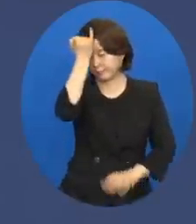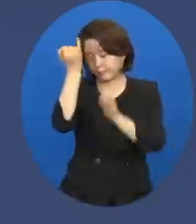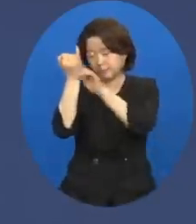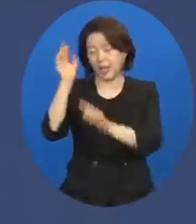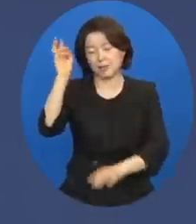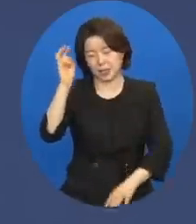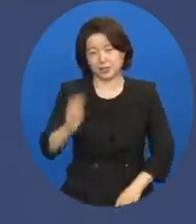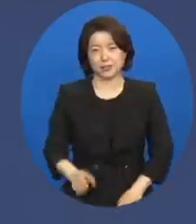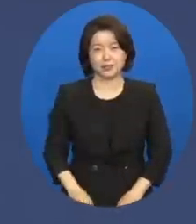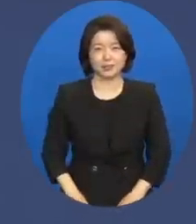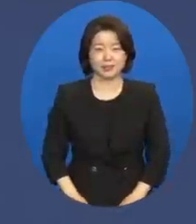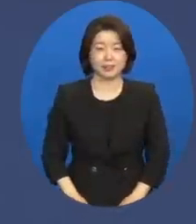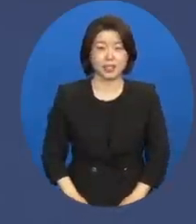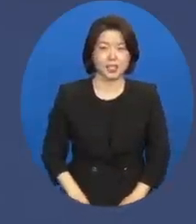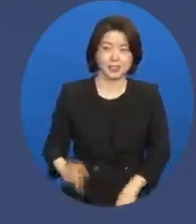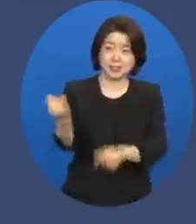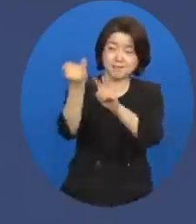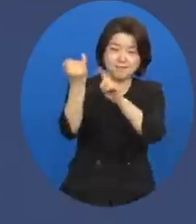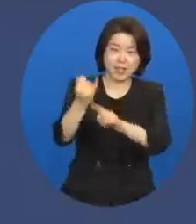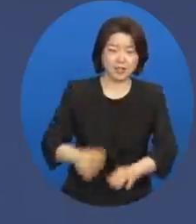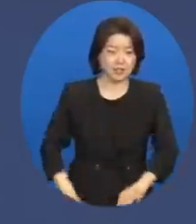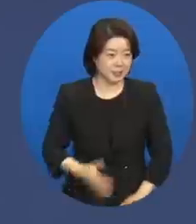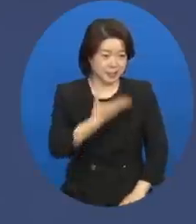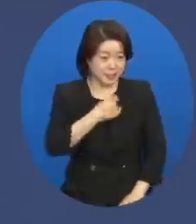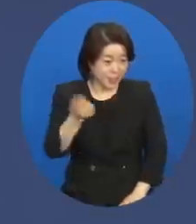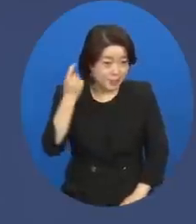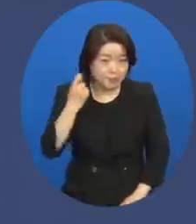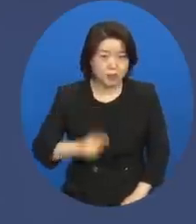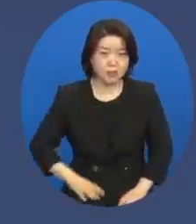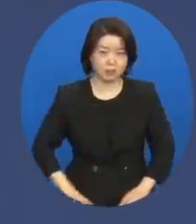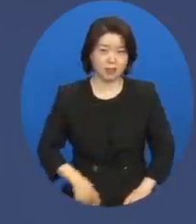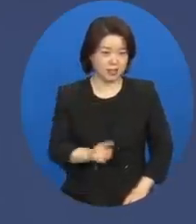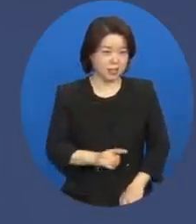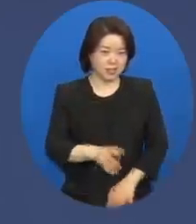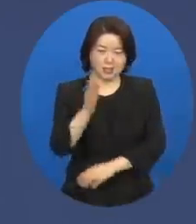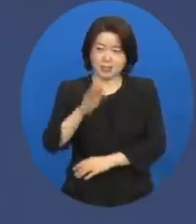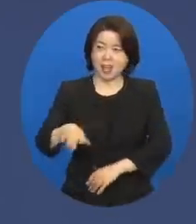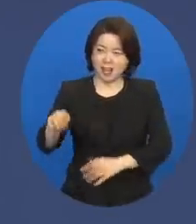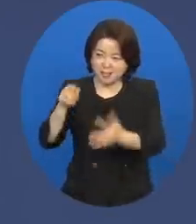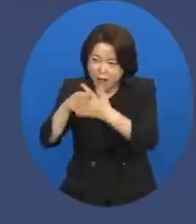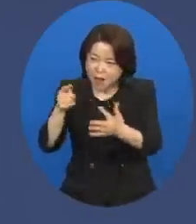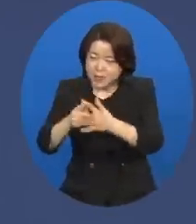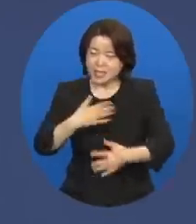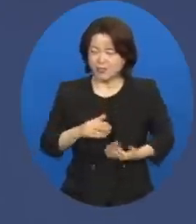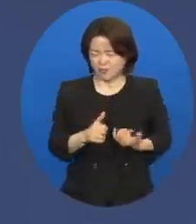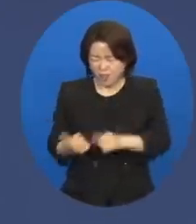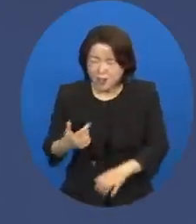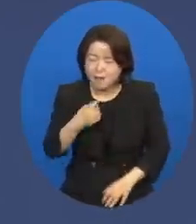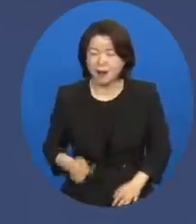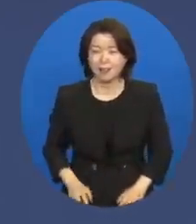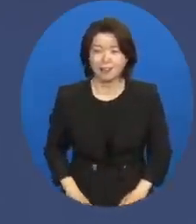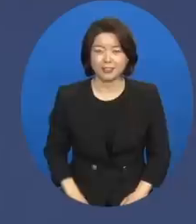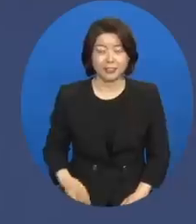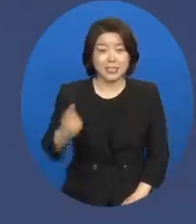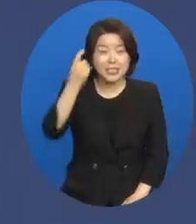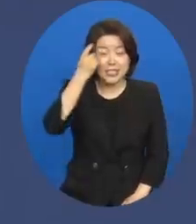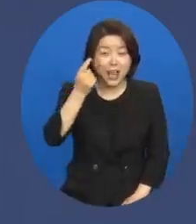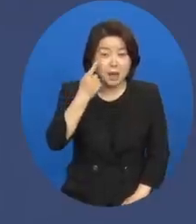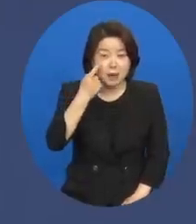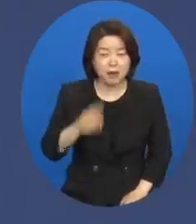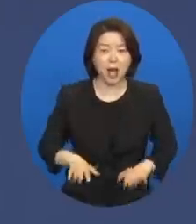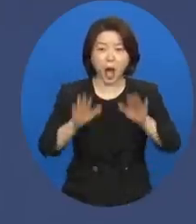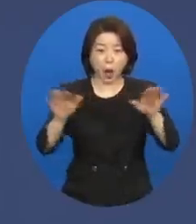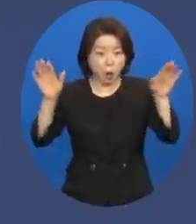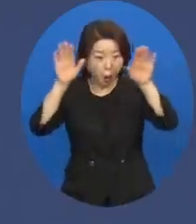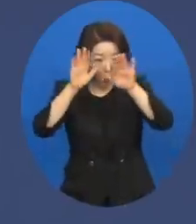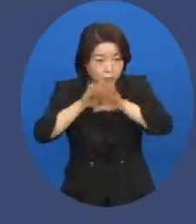아마 내 그분 때문에 복음 전하느라 죽을 진짜 어? 생각해 보세요 그냥 지금 오늘 밤